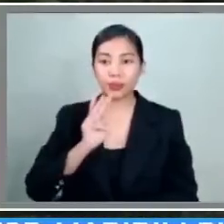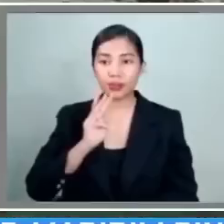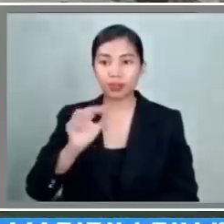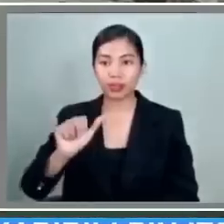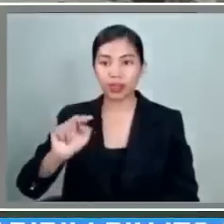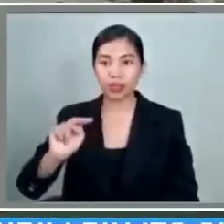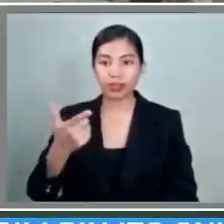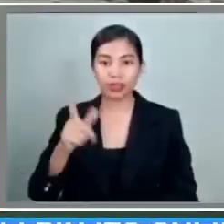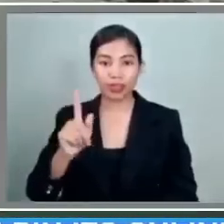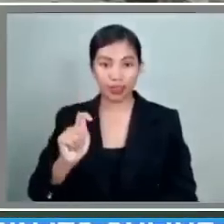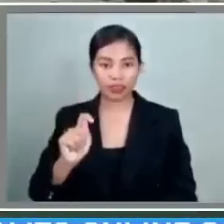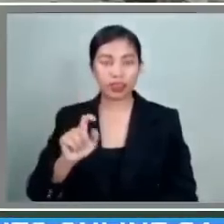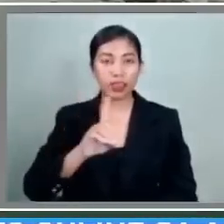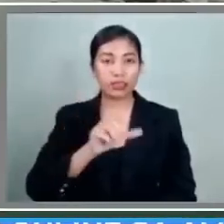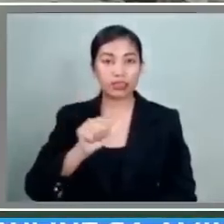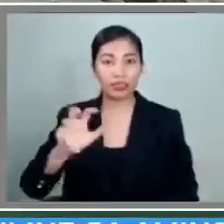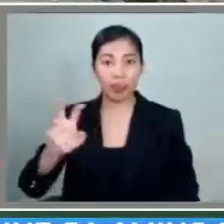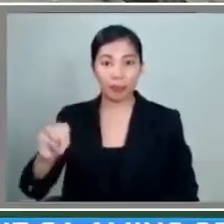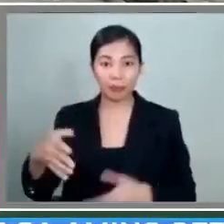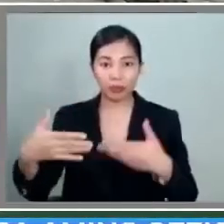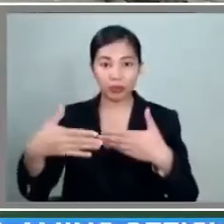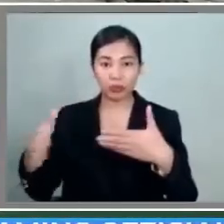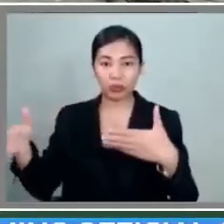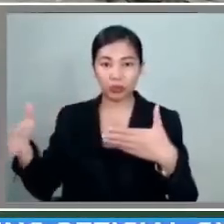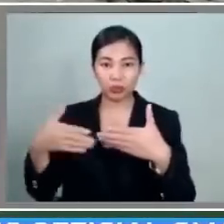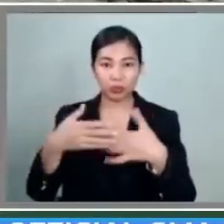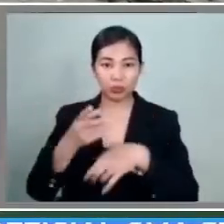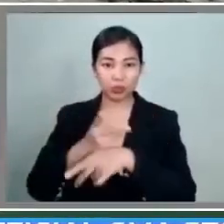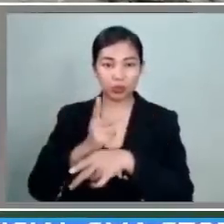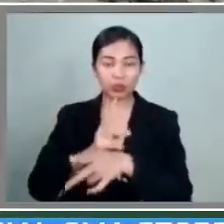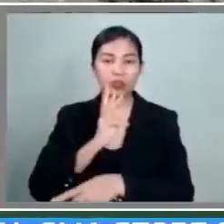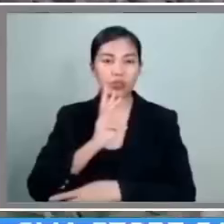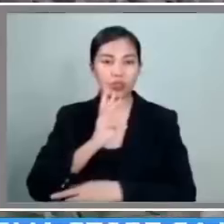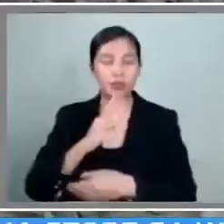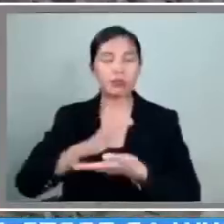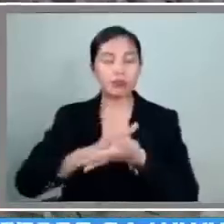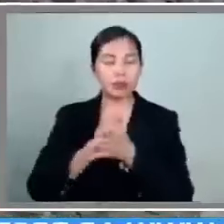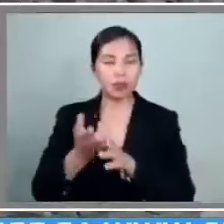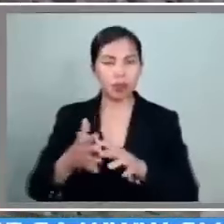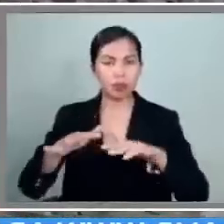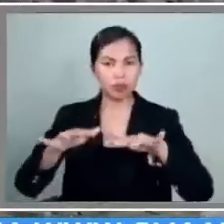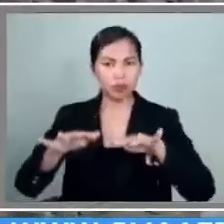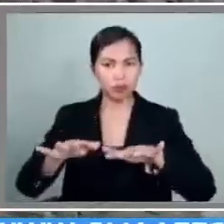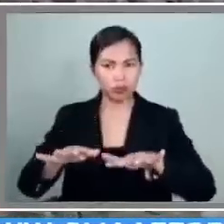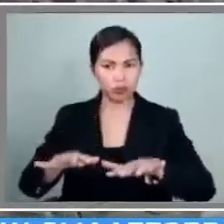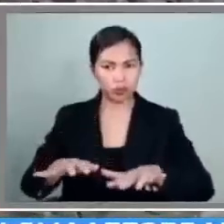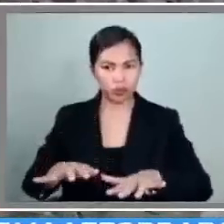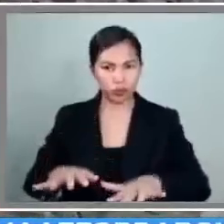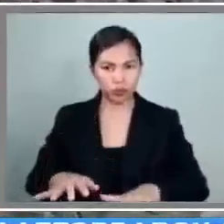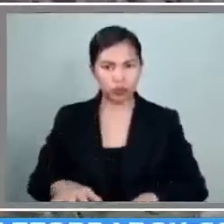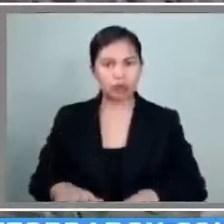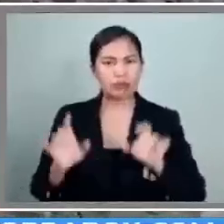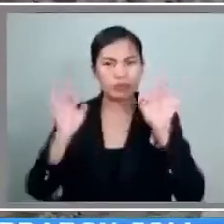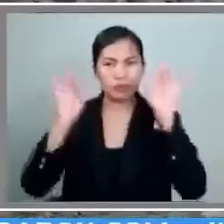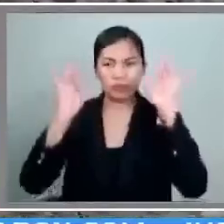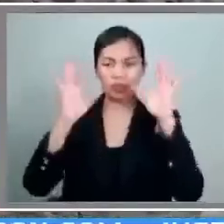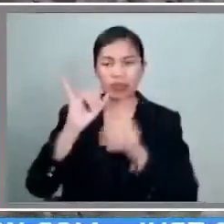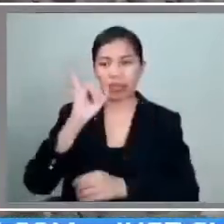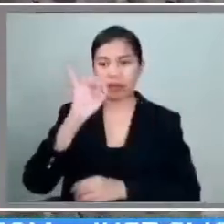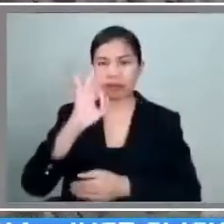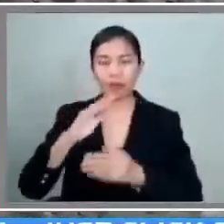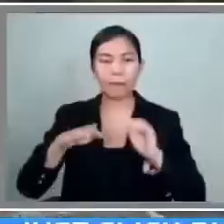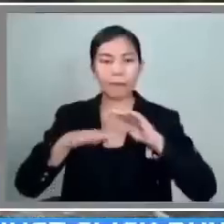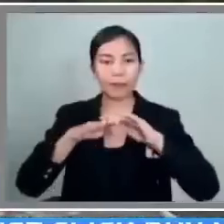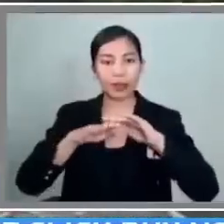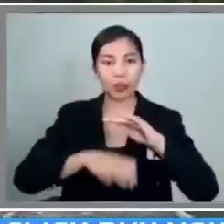ang critical level ng dam para sa domestic water supply. Pero maituturing na ring critical kapag bumaba po sa minimum operating level